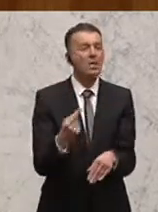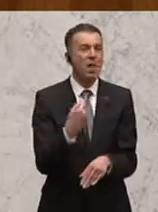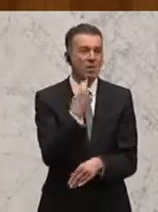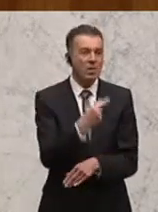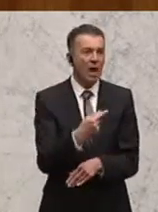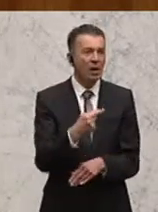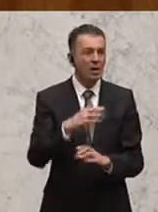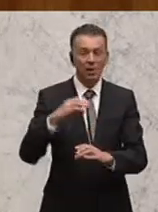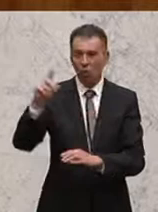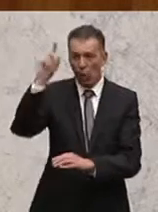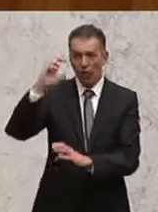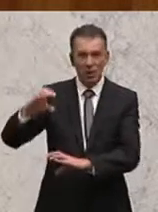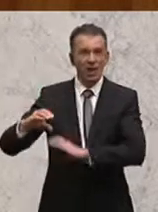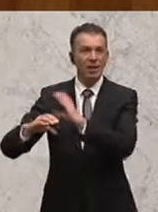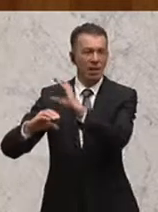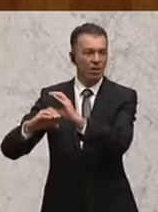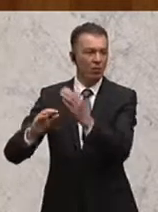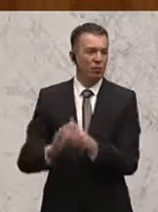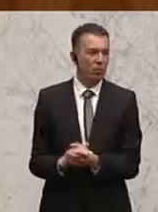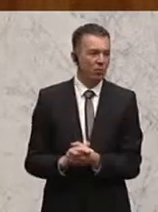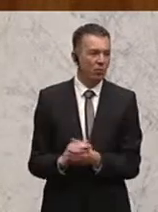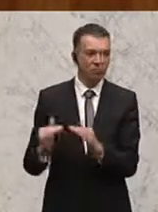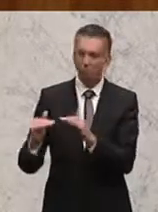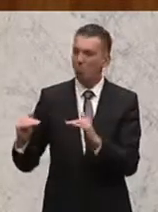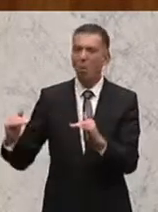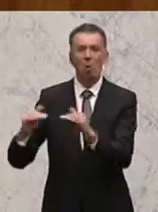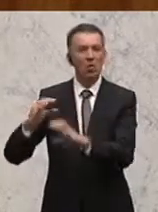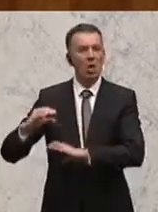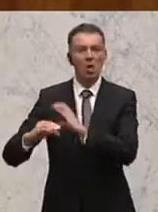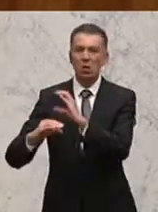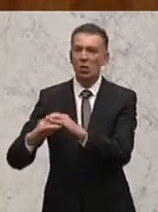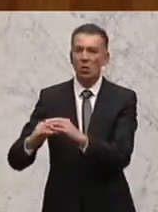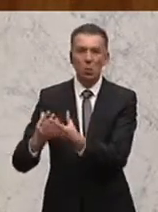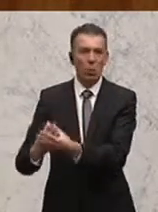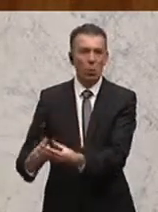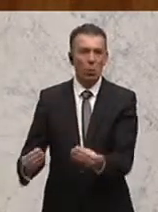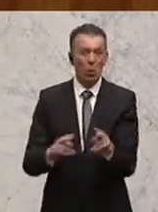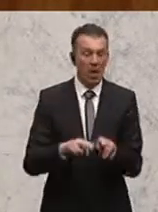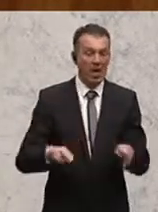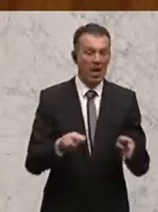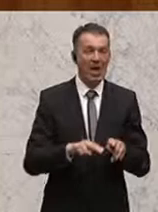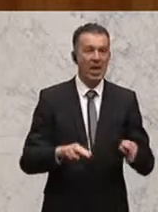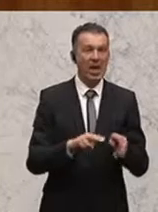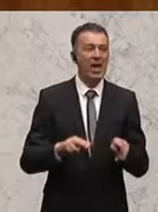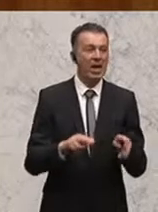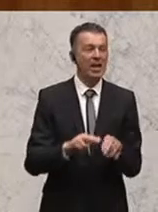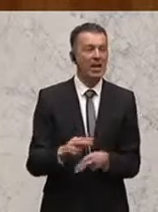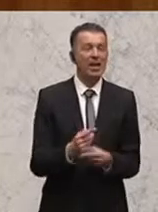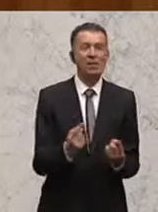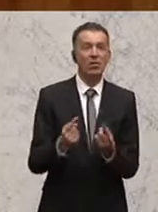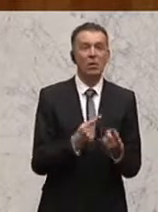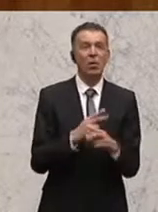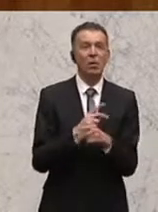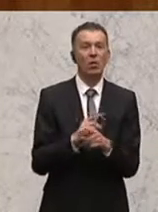die Ressourcen in Deutschland, die Bodenressourcen, endlich sind. Ähnliche Situation haben wir in Österreich. Unser Potenzial ist